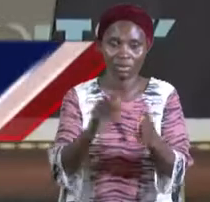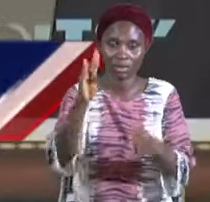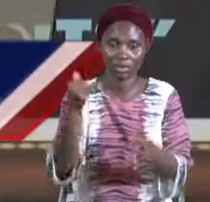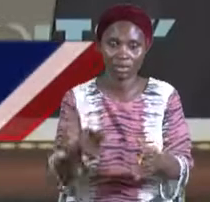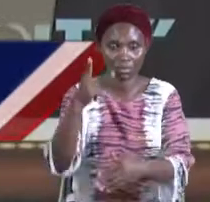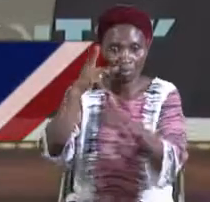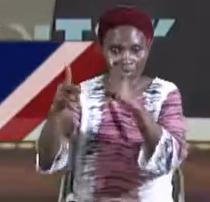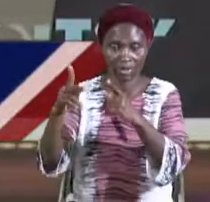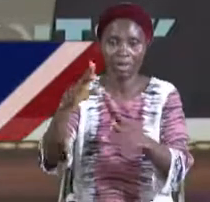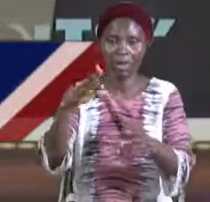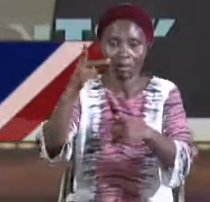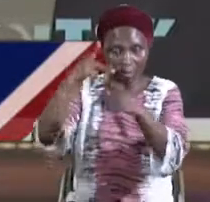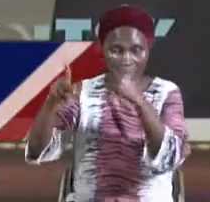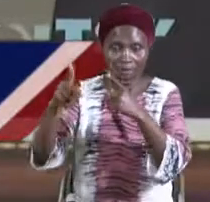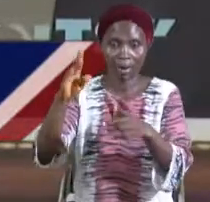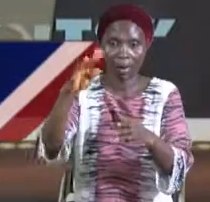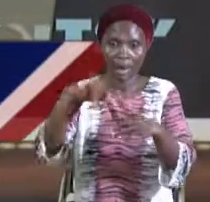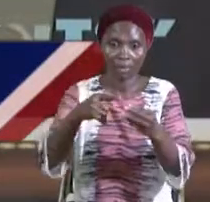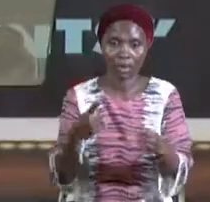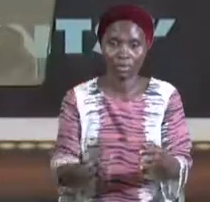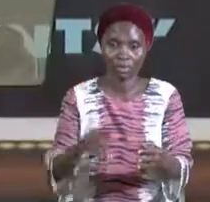l'homme s'accomplira.